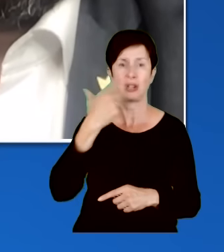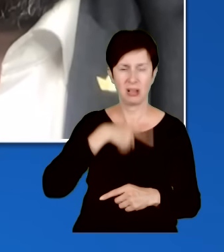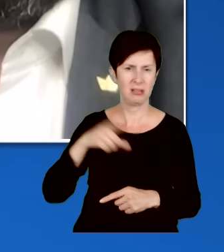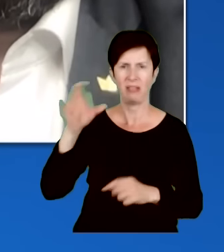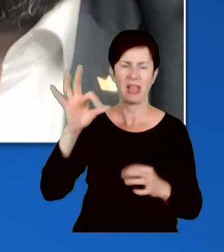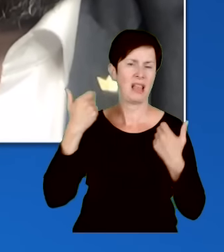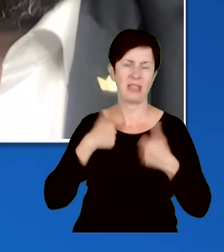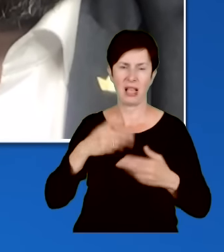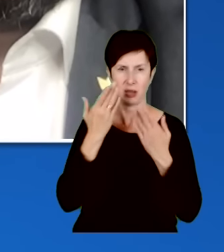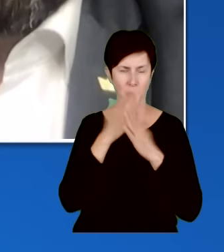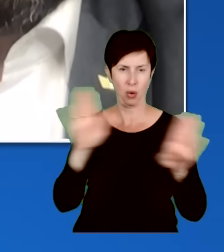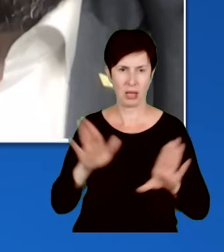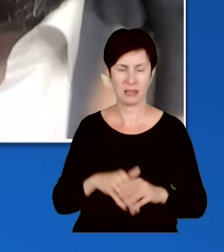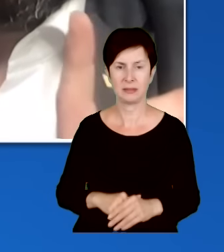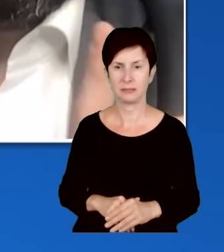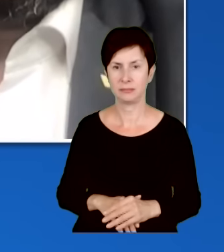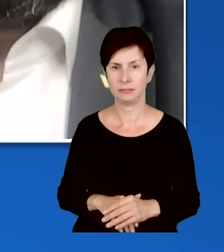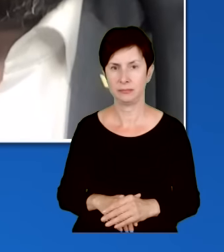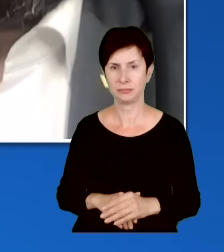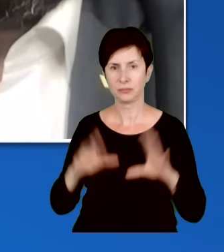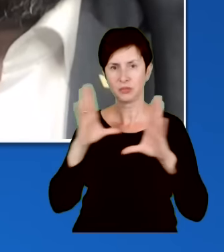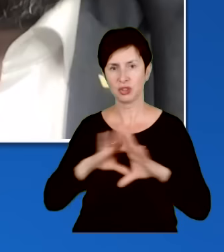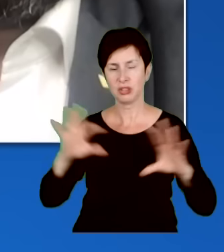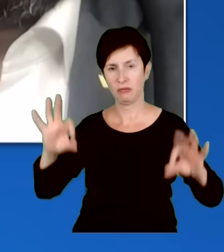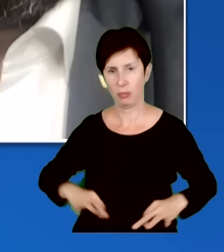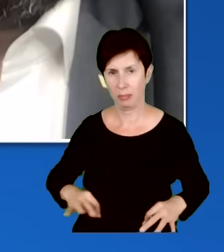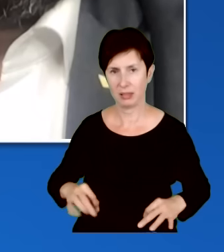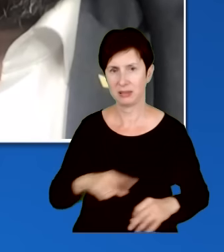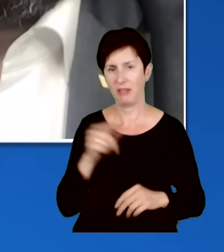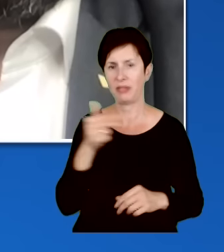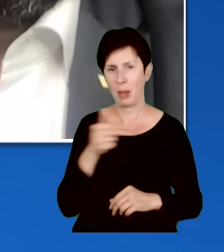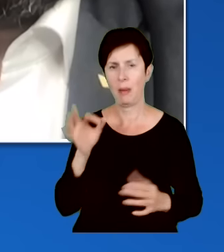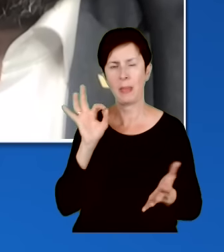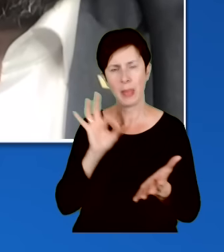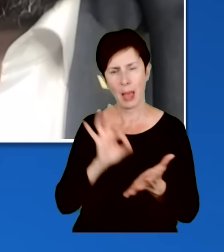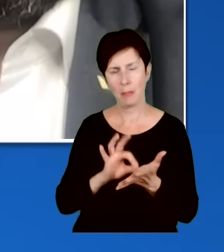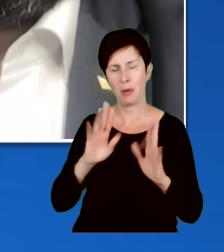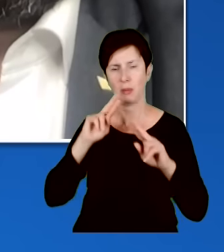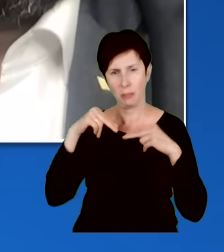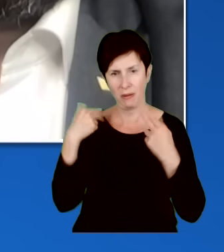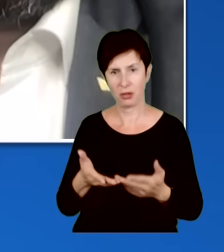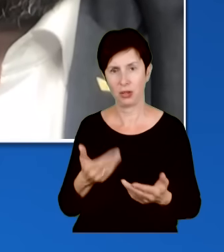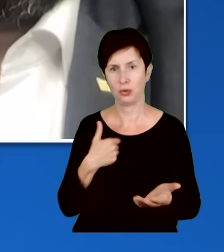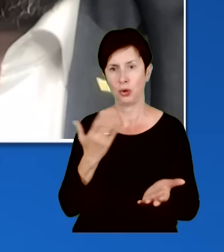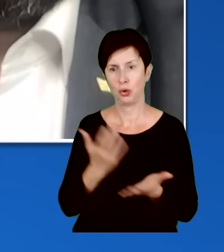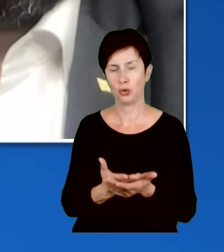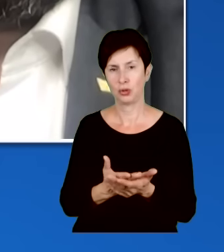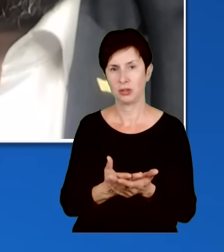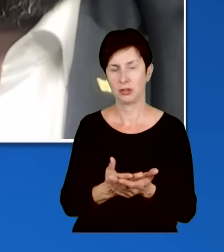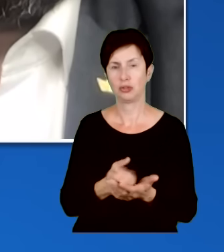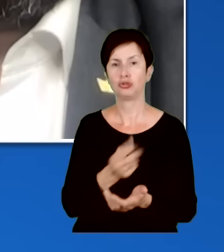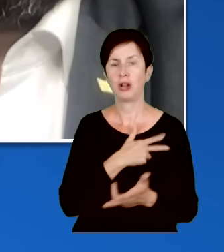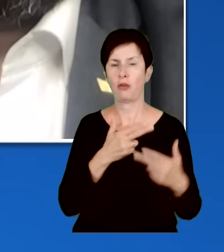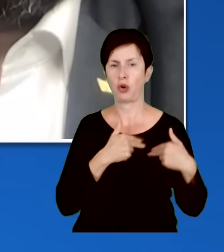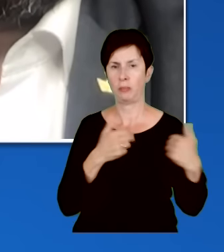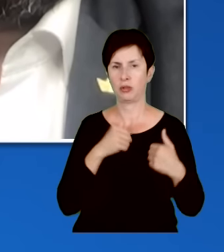argumentacje w nich użyt Szanowni państwo pewno też do tego tematu będziemy powracać Choć zdaje się że szef tej komisji śledczej pan poseł Szczerba bardzo by